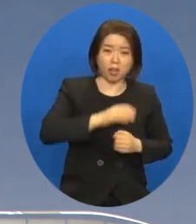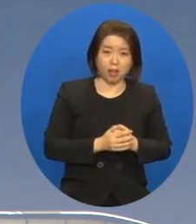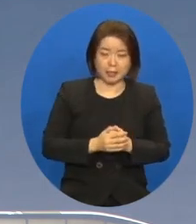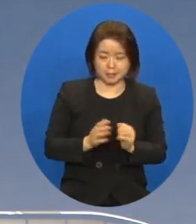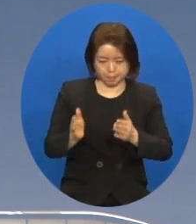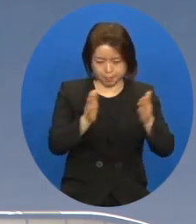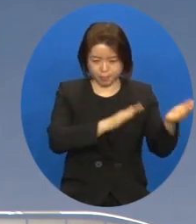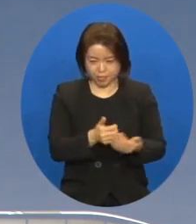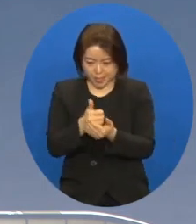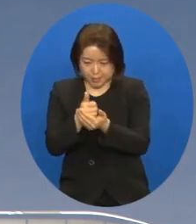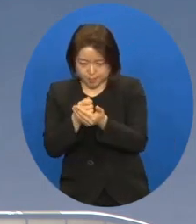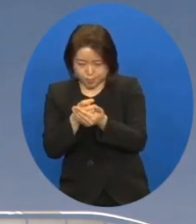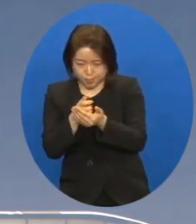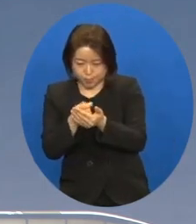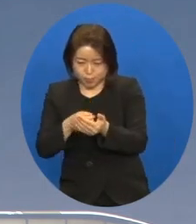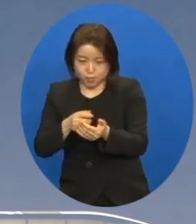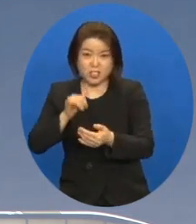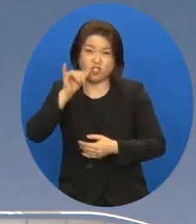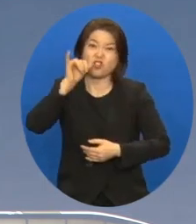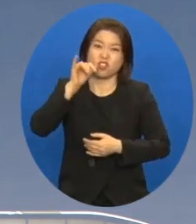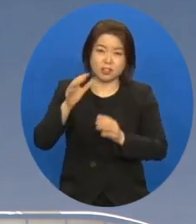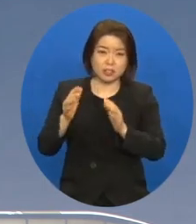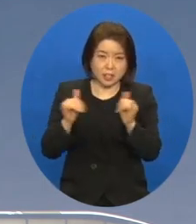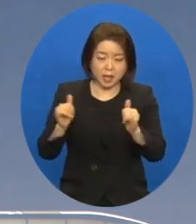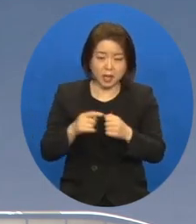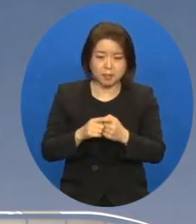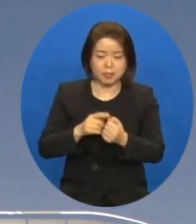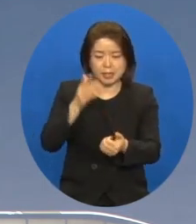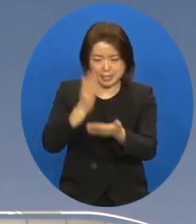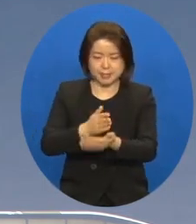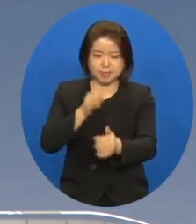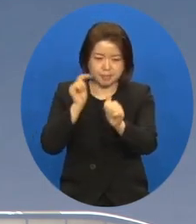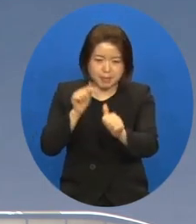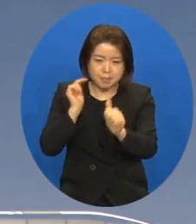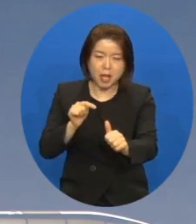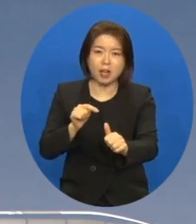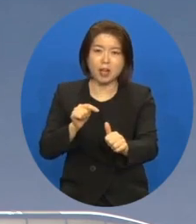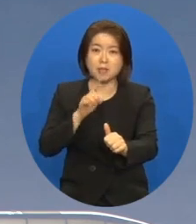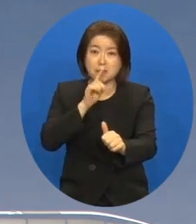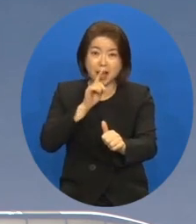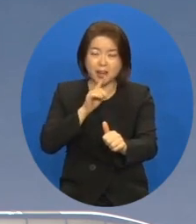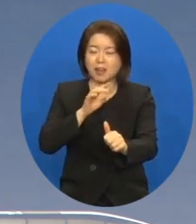중독이 된 사람에게 도박하지 말라 아무 도움이 안 됩니다.